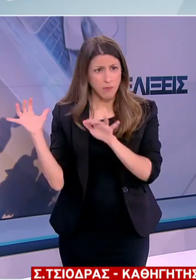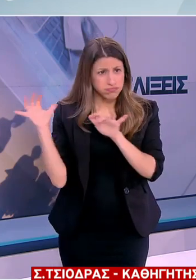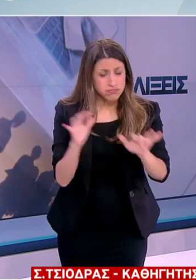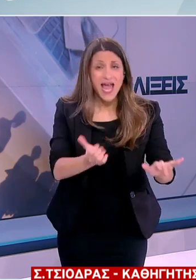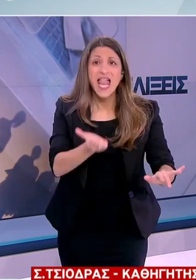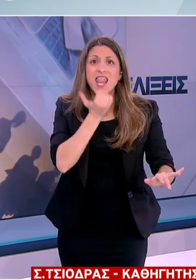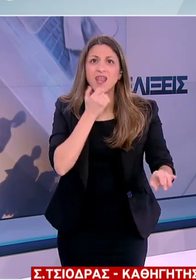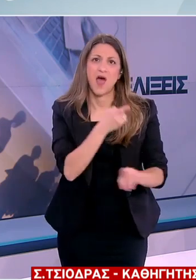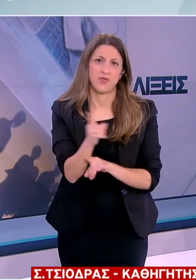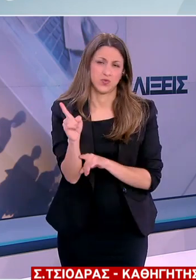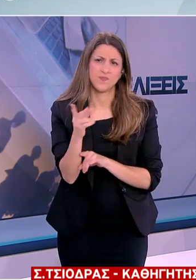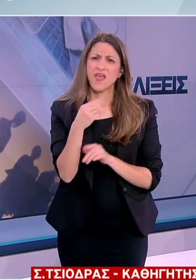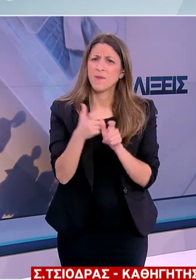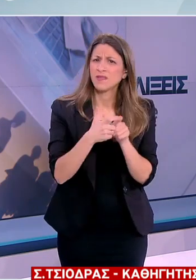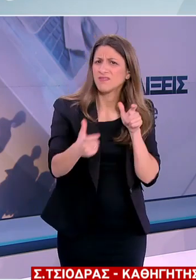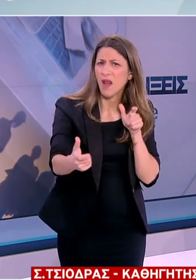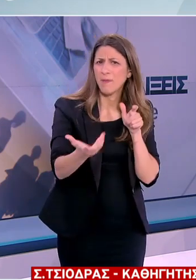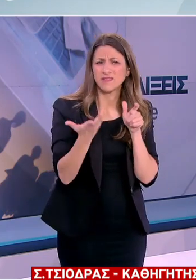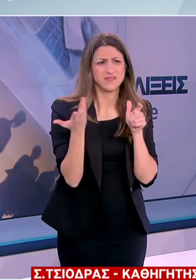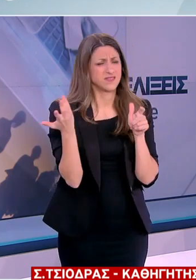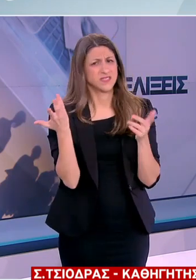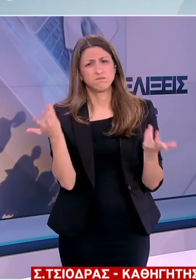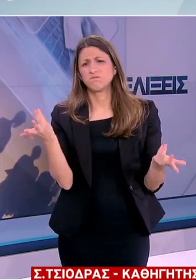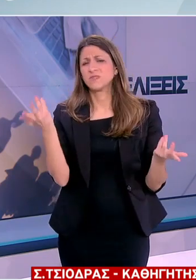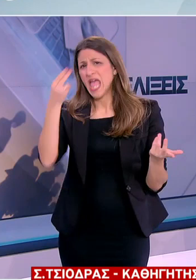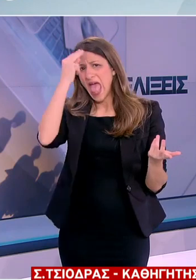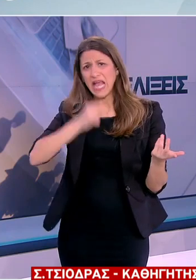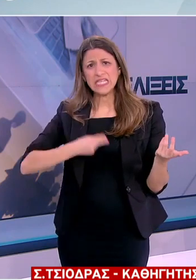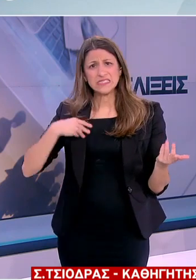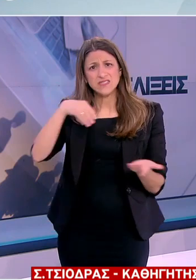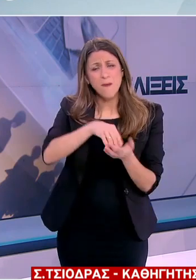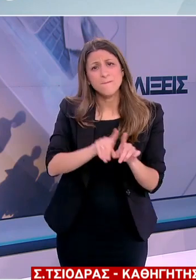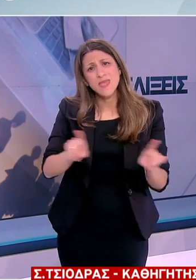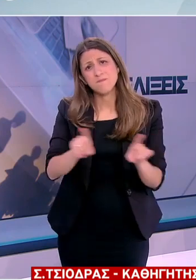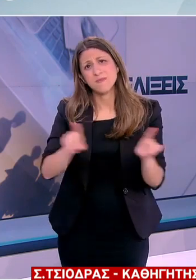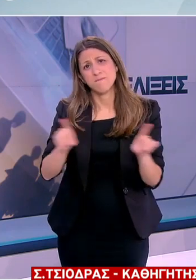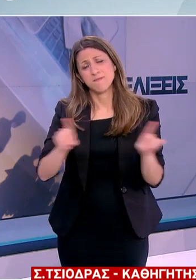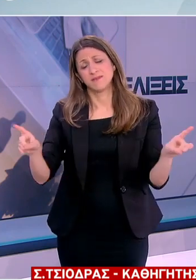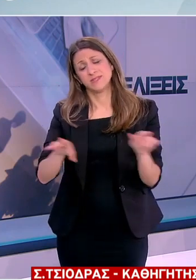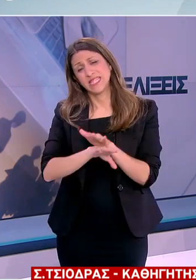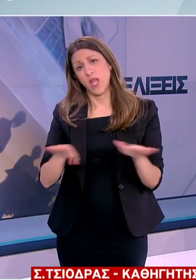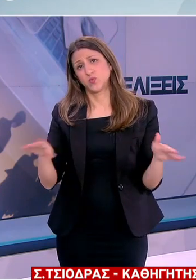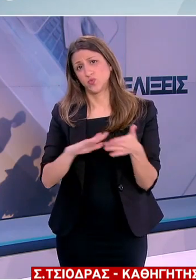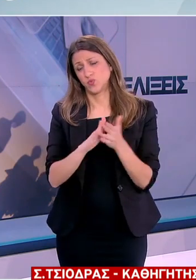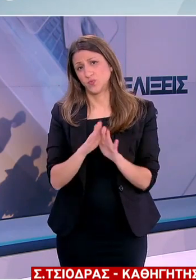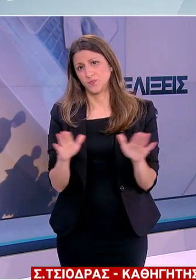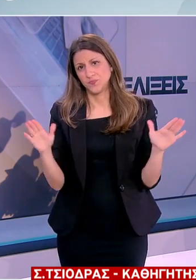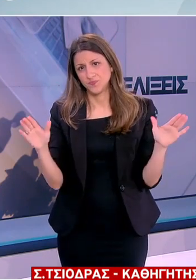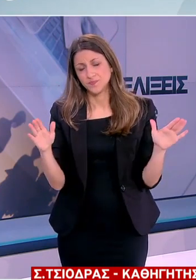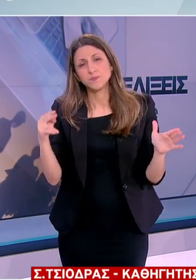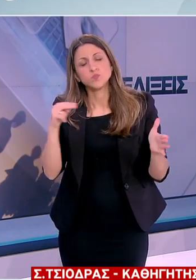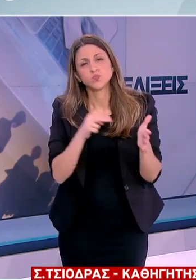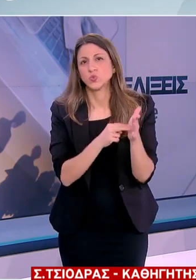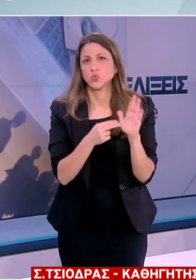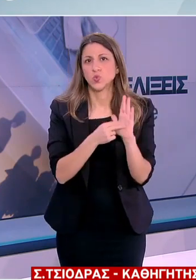Το τραπέζι είναι το λιγότερο. Υπάρχουν και άλλες μαζικές συγκεντρώσεις αυτή την περίοδο, οι οποίες βλέπετε κοινή συνενέση δεν γίνονται. Θέλει